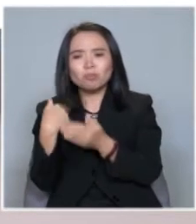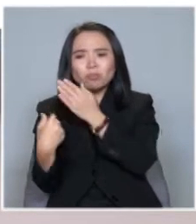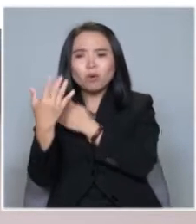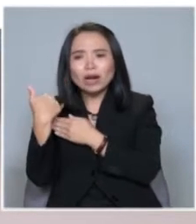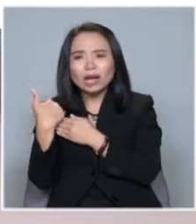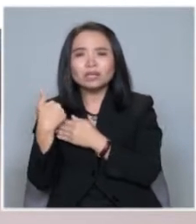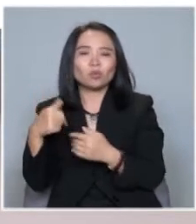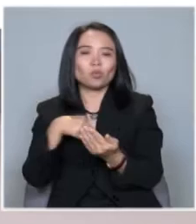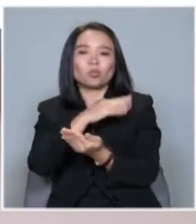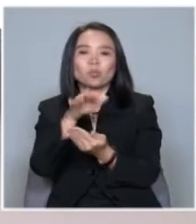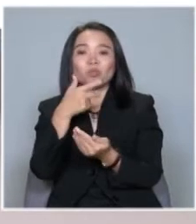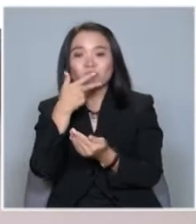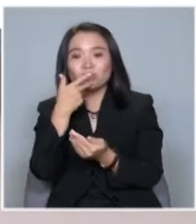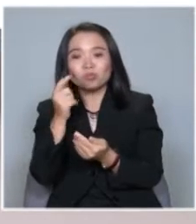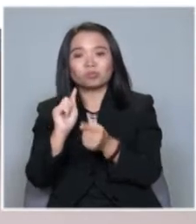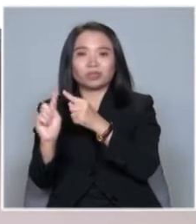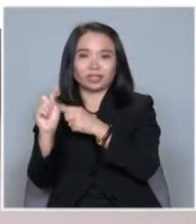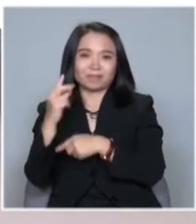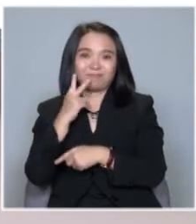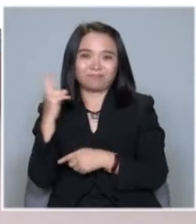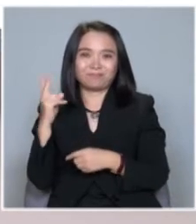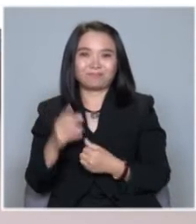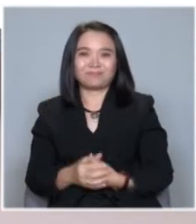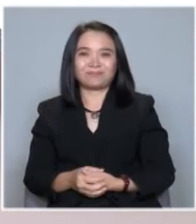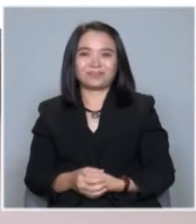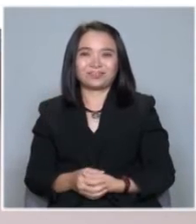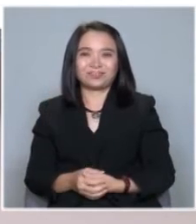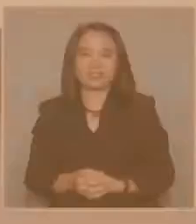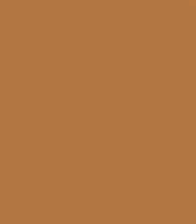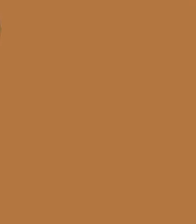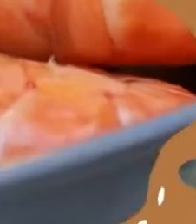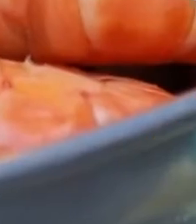งไหมหรือจะมีอะไรที่น่าทานกว่านี้ไปติดตามกับคุณดารวรรณครับ